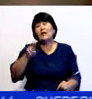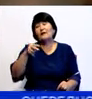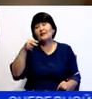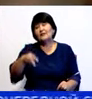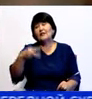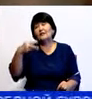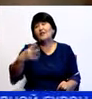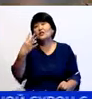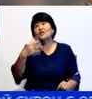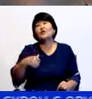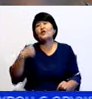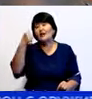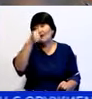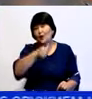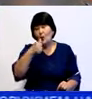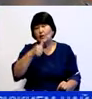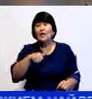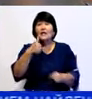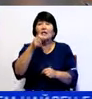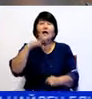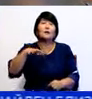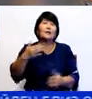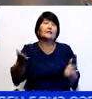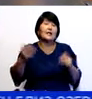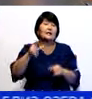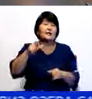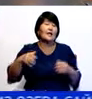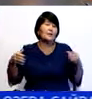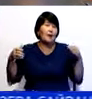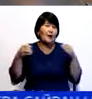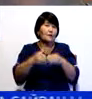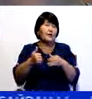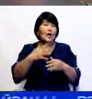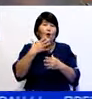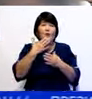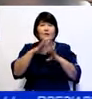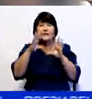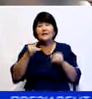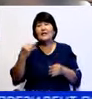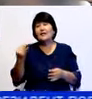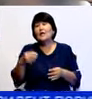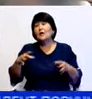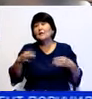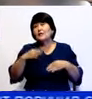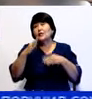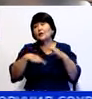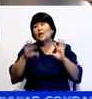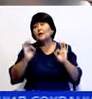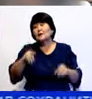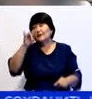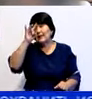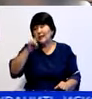января 2024 года. Глава государства призвал сограждан сплотиться вокруг общенациональных интересов. Вместе строить справедливый